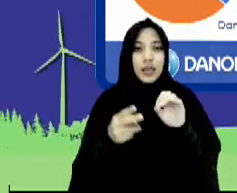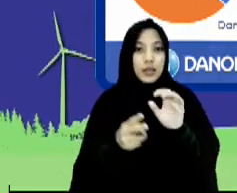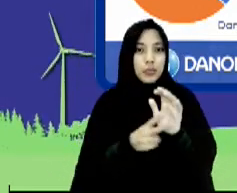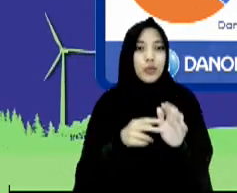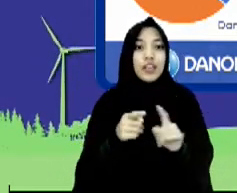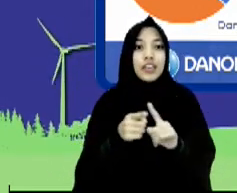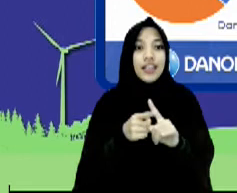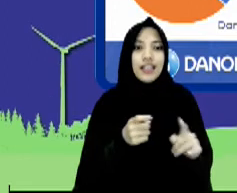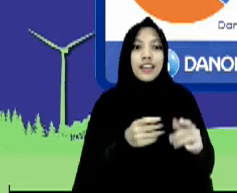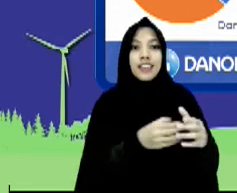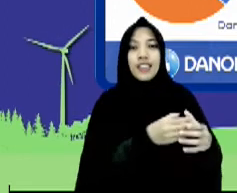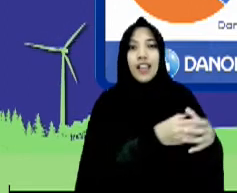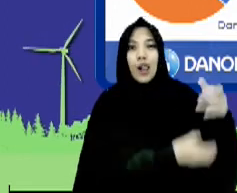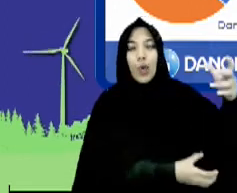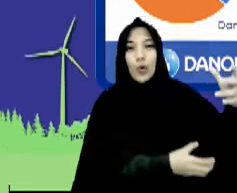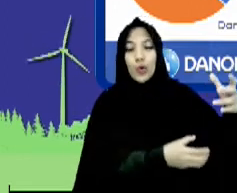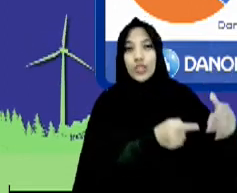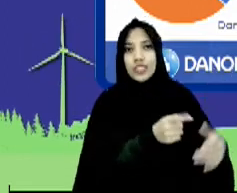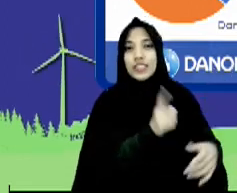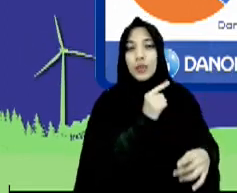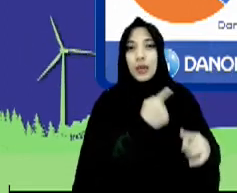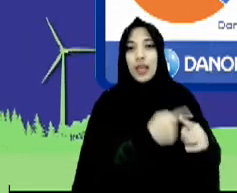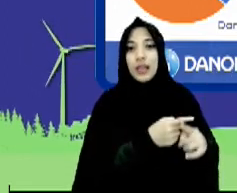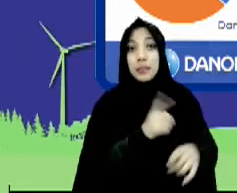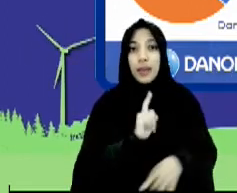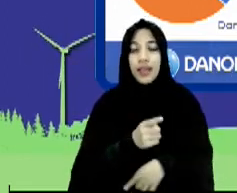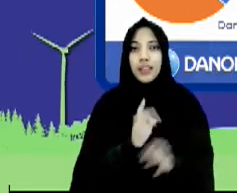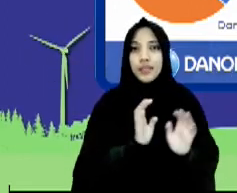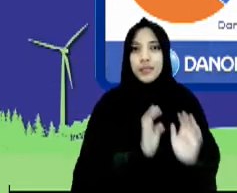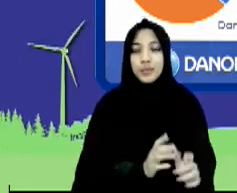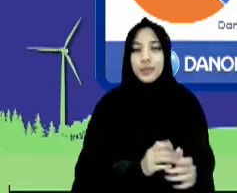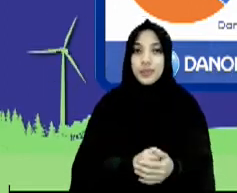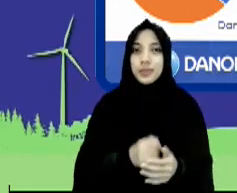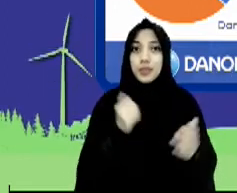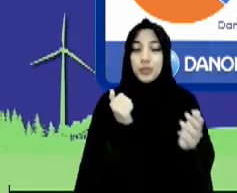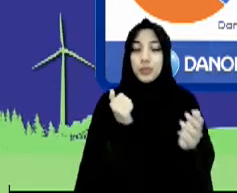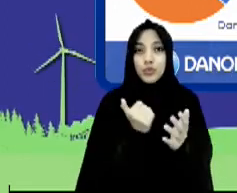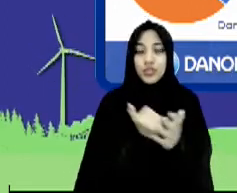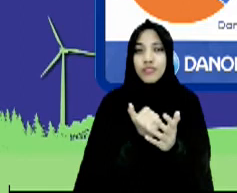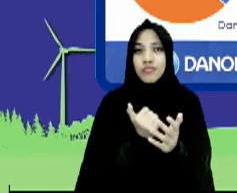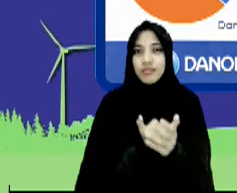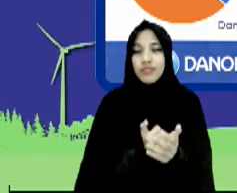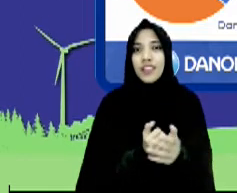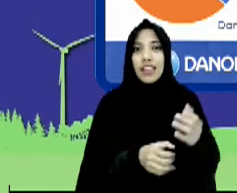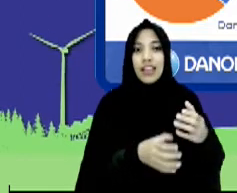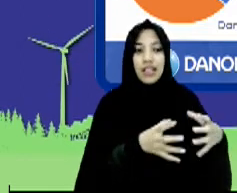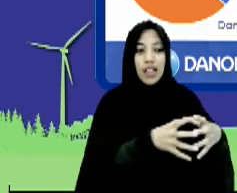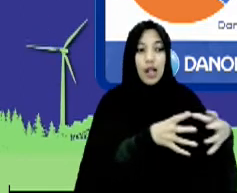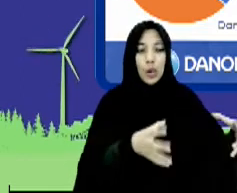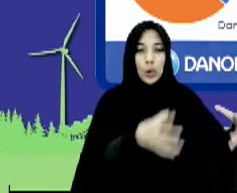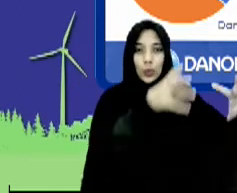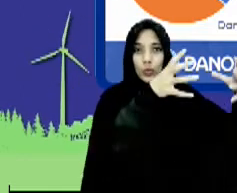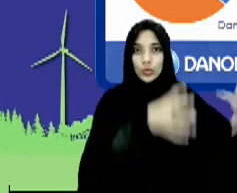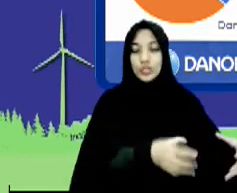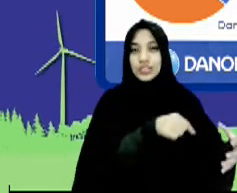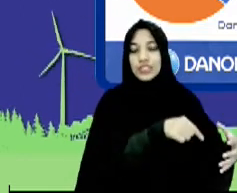kan compare misalnya dengan penggunaan galon sekali pakai dan sebenarnya eh galon e guna ulang ini yang memang merupakan